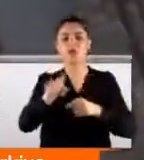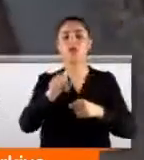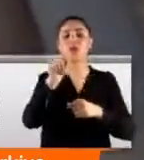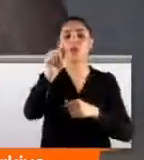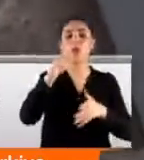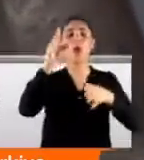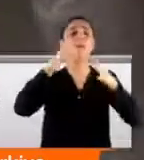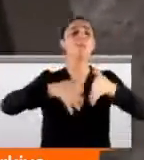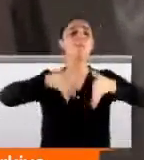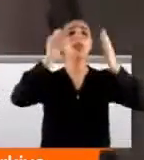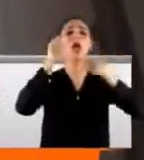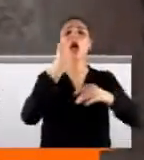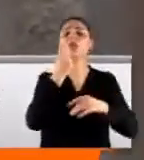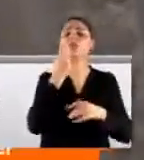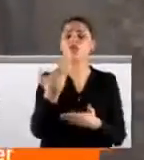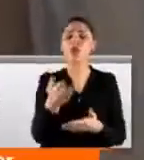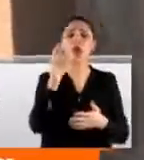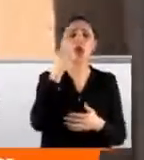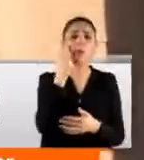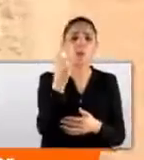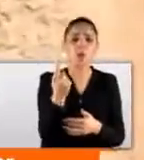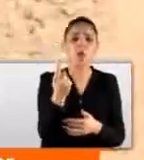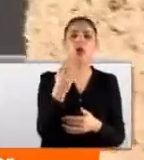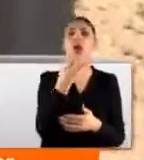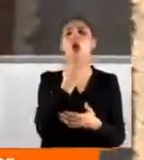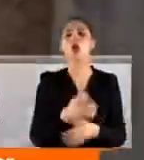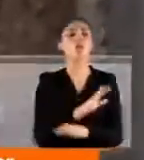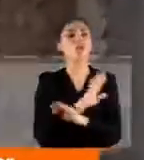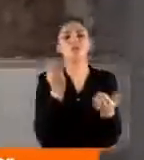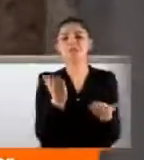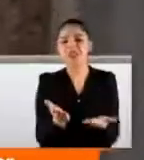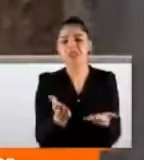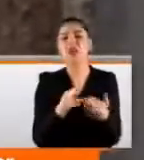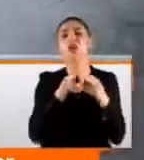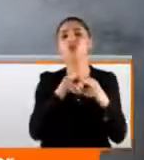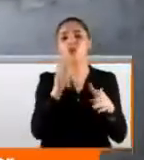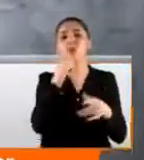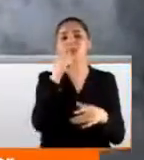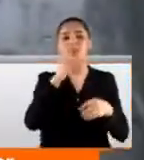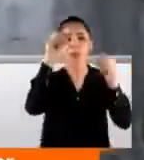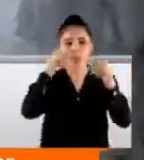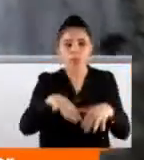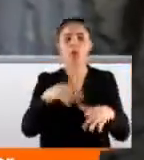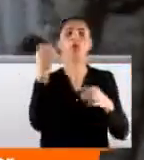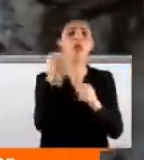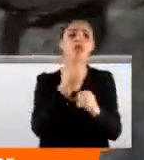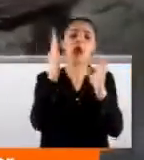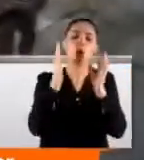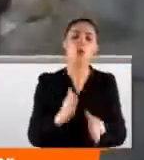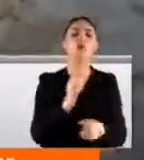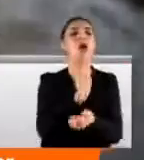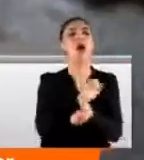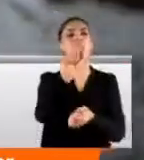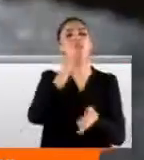dökülen bu binalar 60 yaşında. Raporlara göre çoktan ömrünü tamamladı ama çürümüş demir. Dökülen betona rağmen aileler